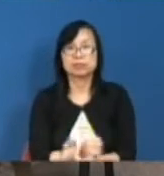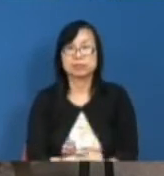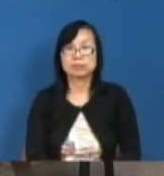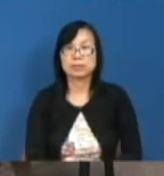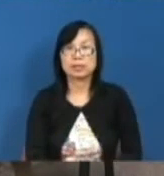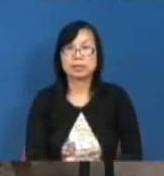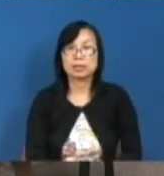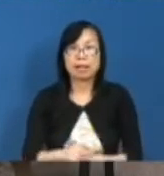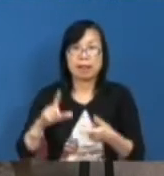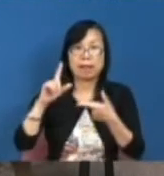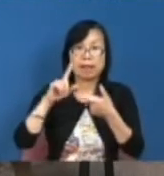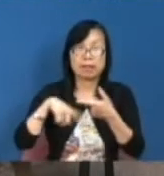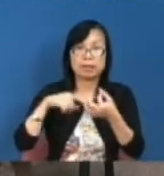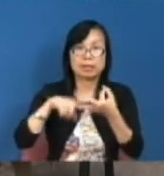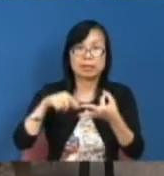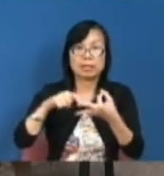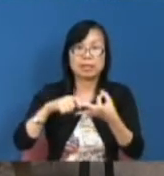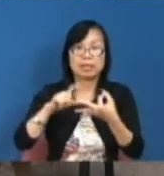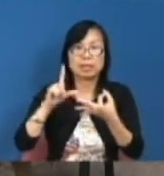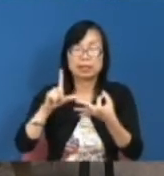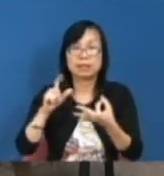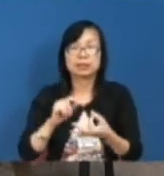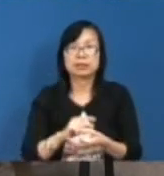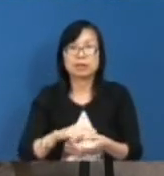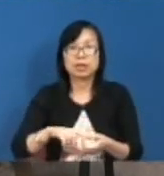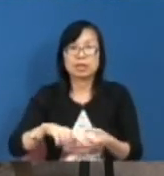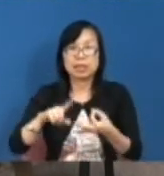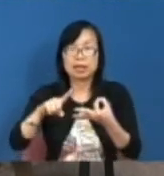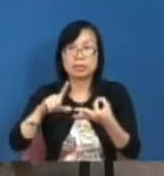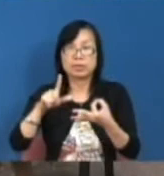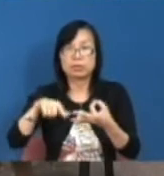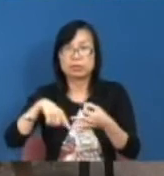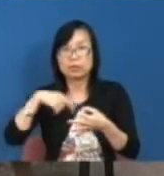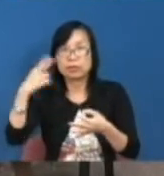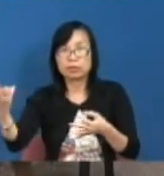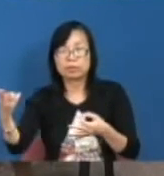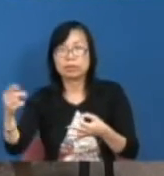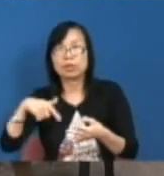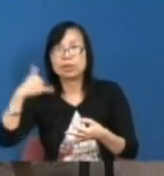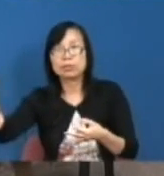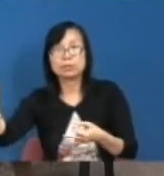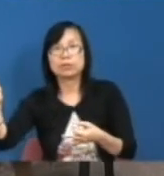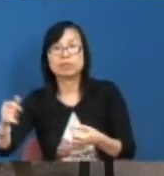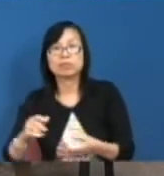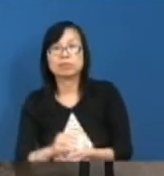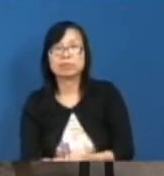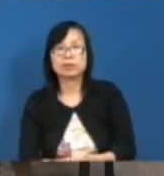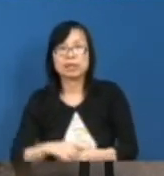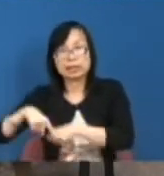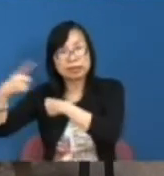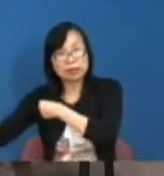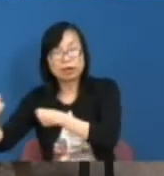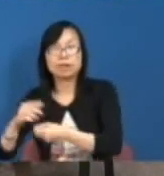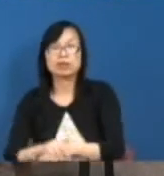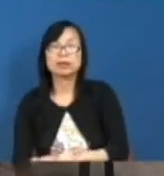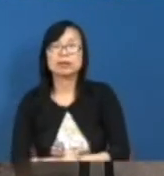咁啊呢個李克強啊就唔敢揭發，跟住李長春就走遼寧，咁呢個幫佢打個位，即係開咗個